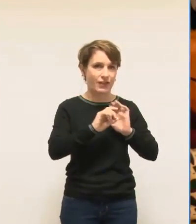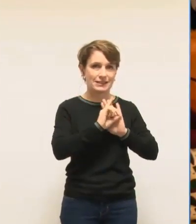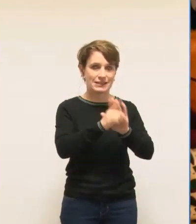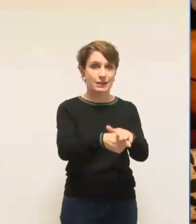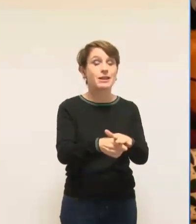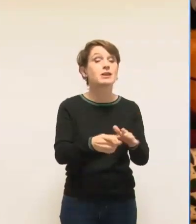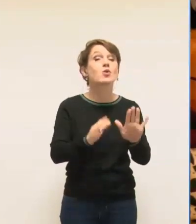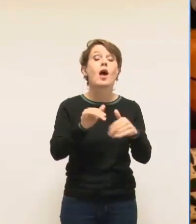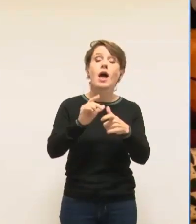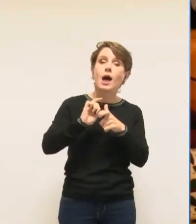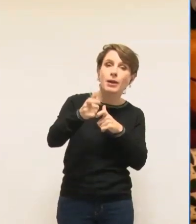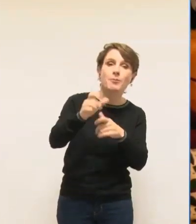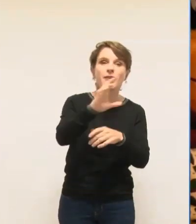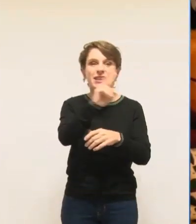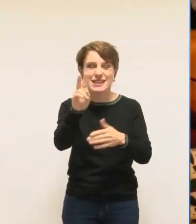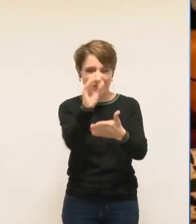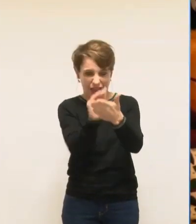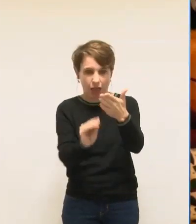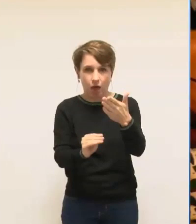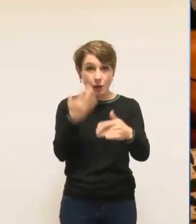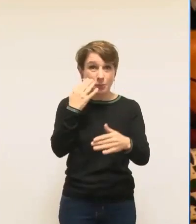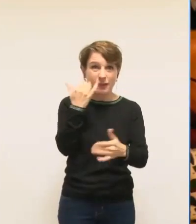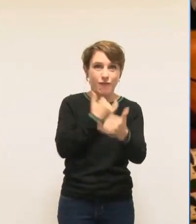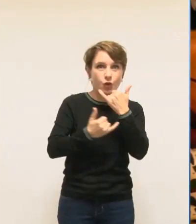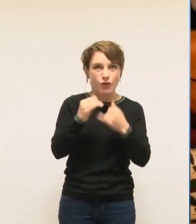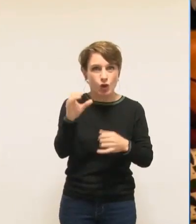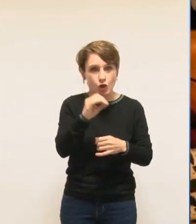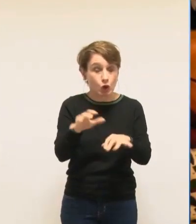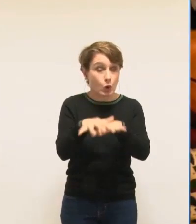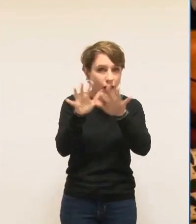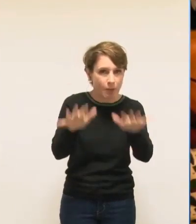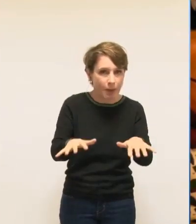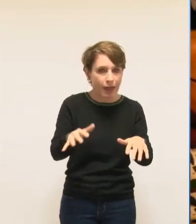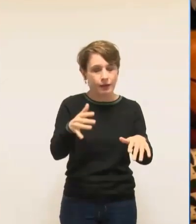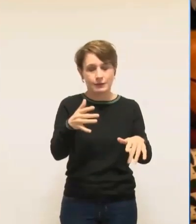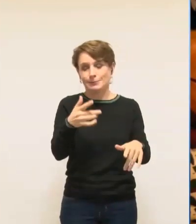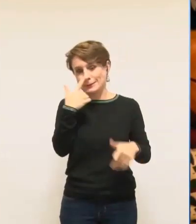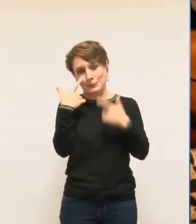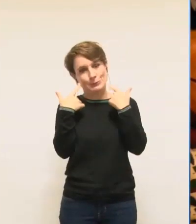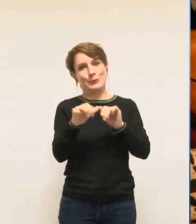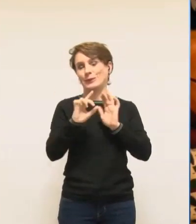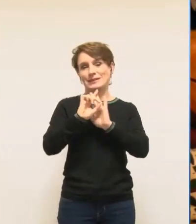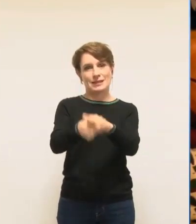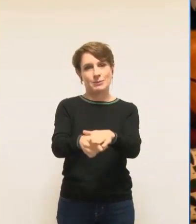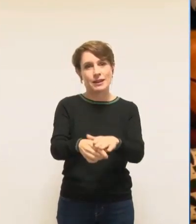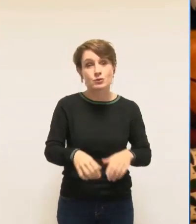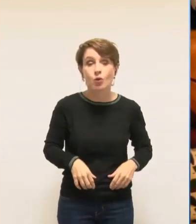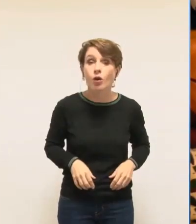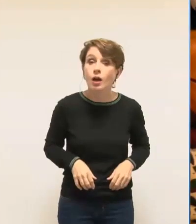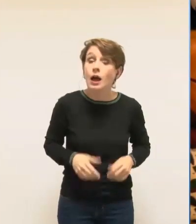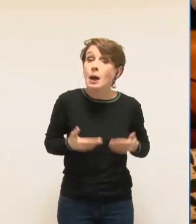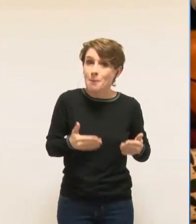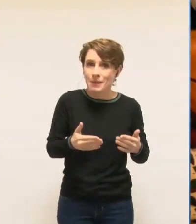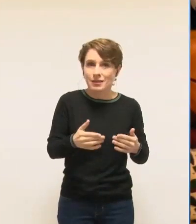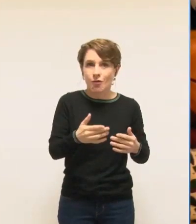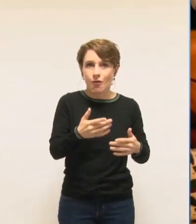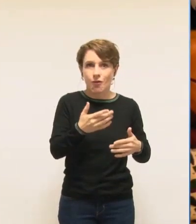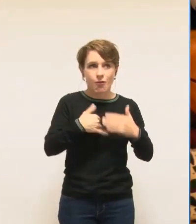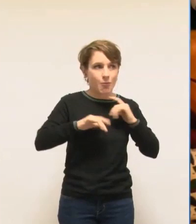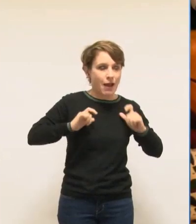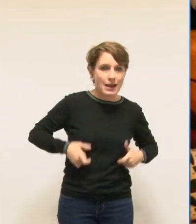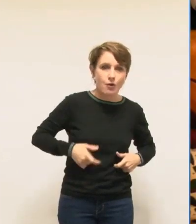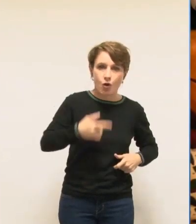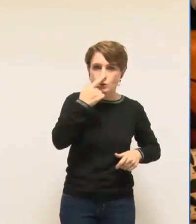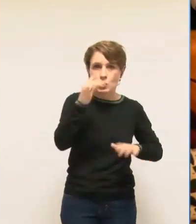CV, etc. Et à l'heure où on songe de plus en plus à revenir aux fondamentaux à l'école, pour pallier des difficultés